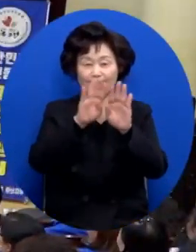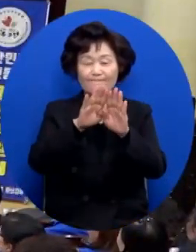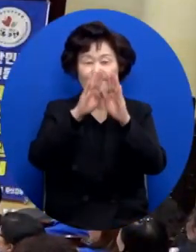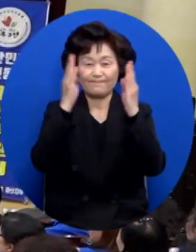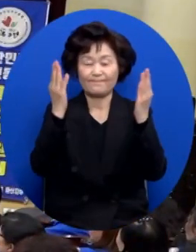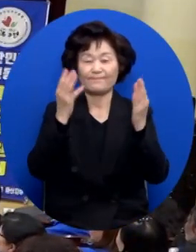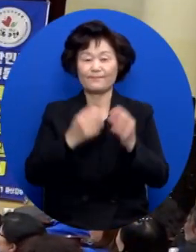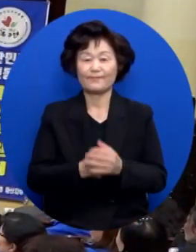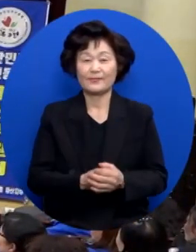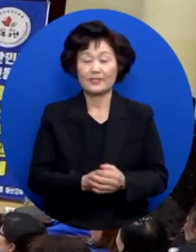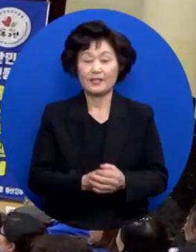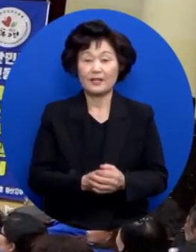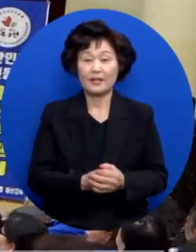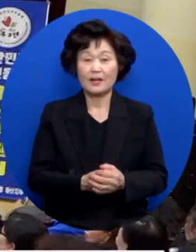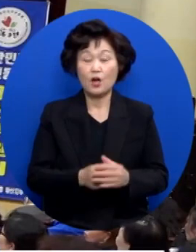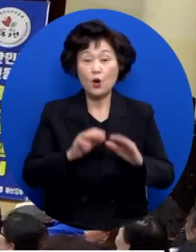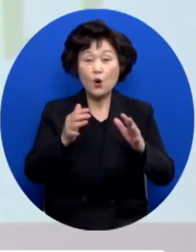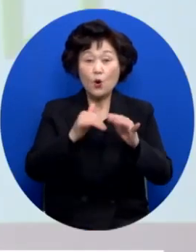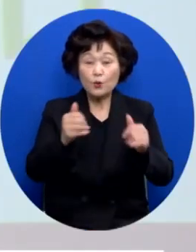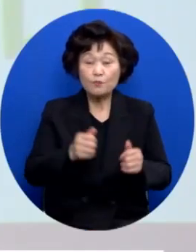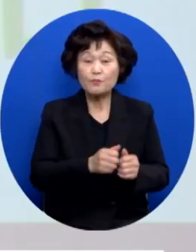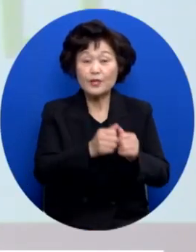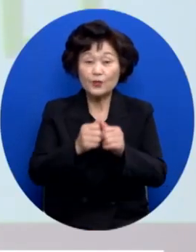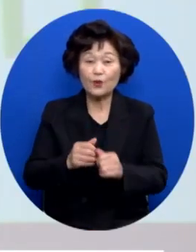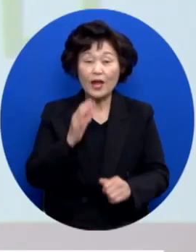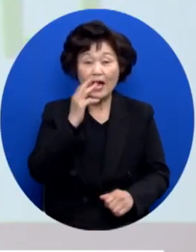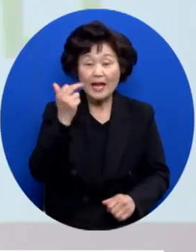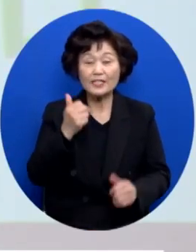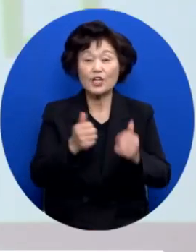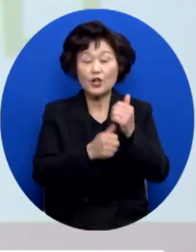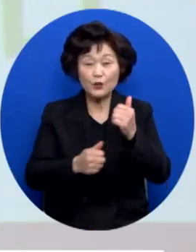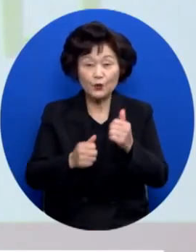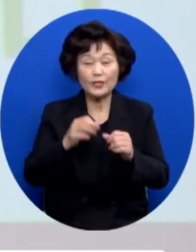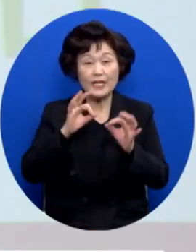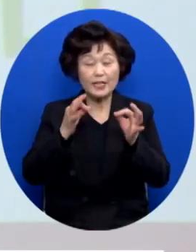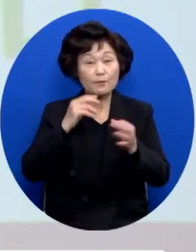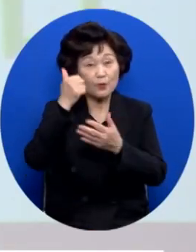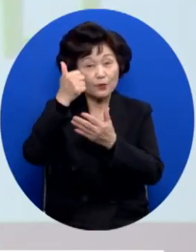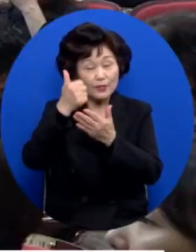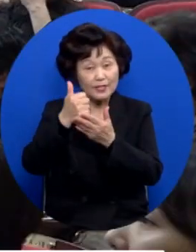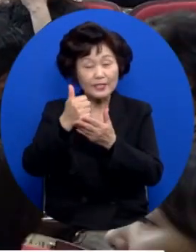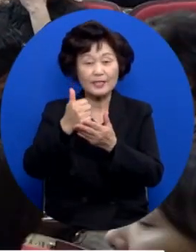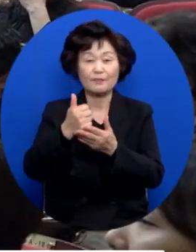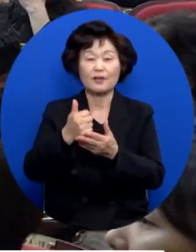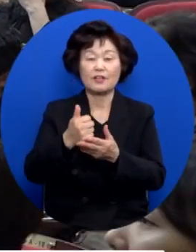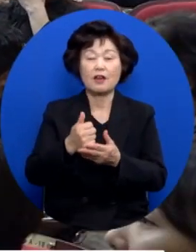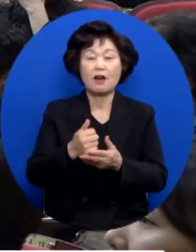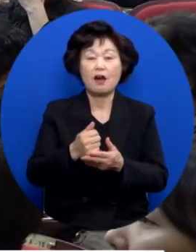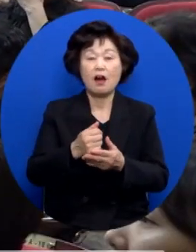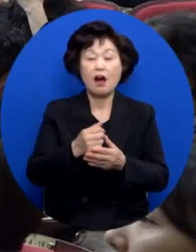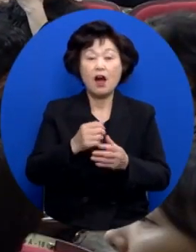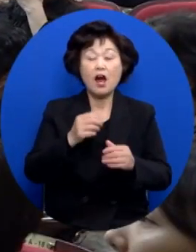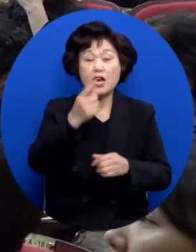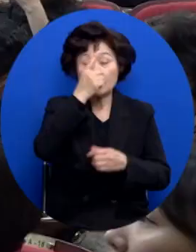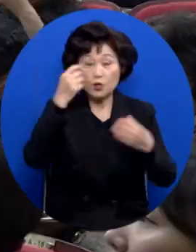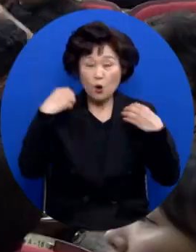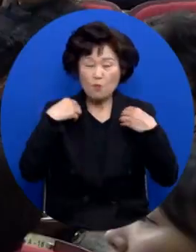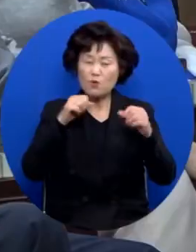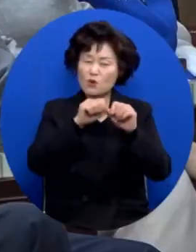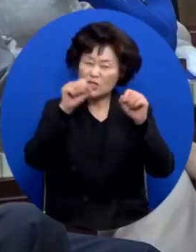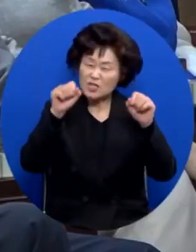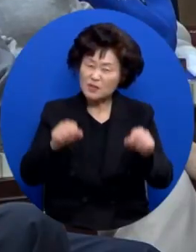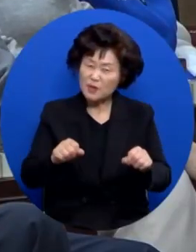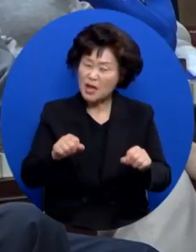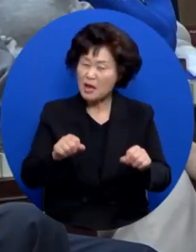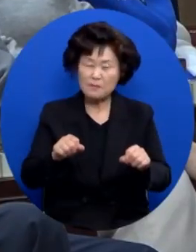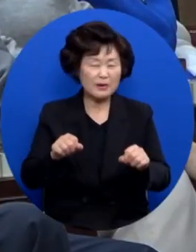개최했습니다 대한민국 국민동행 아산 위원장 김원진 목사는 정부의 복지 시스템만으로는 보살피지 못하는